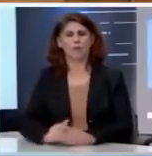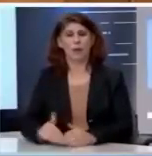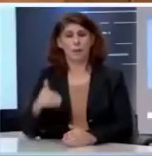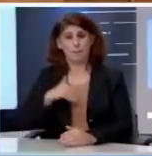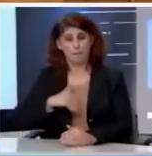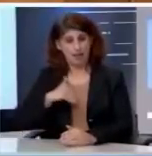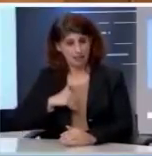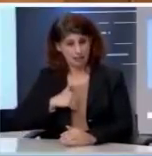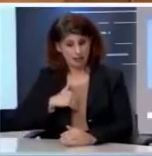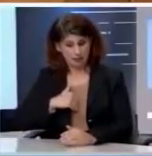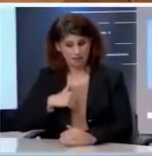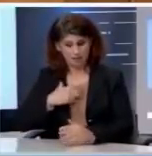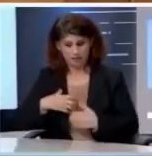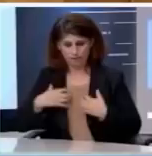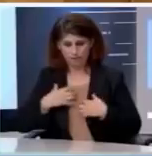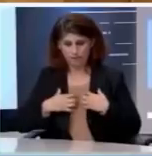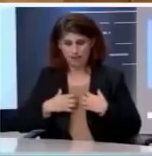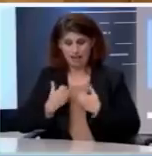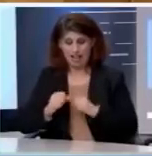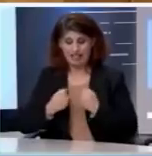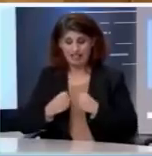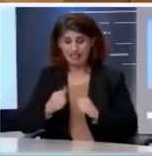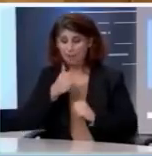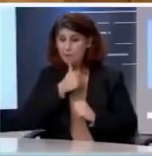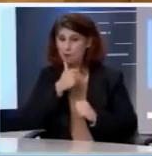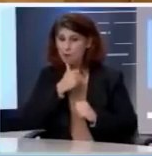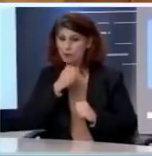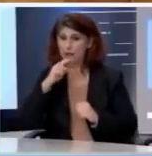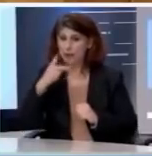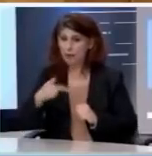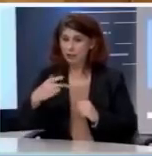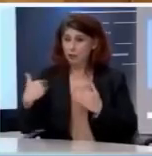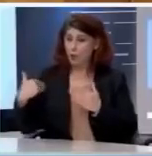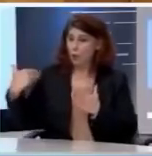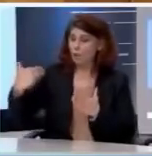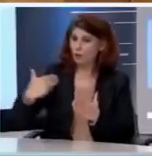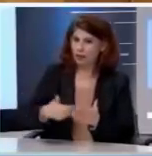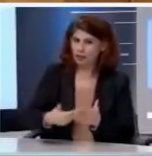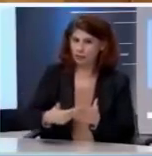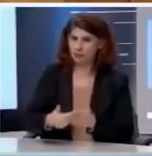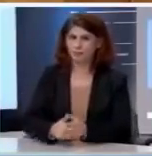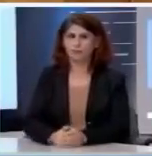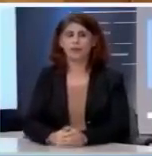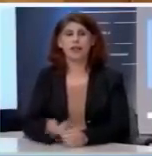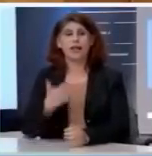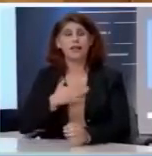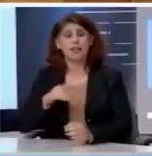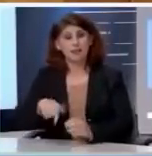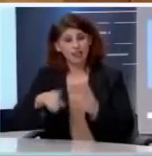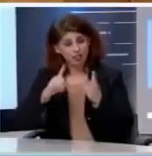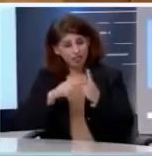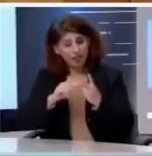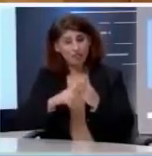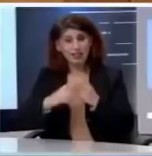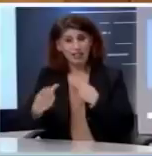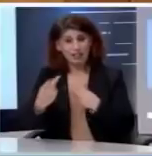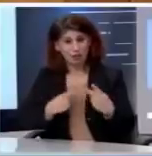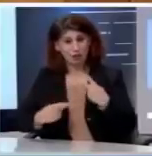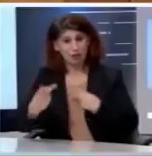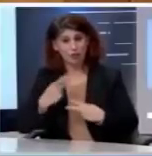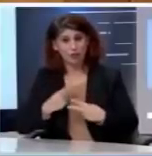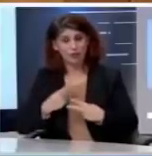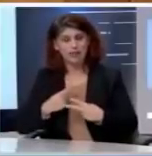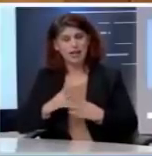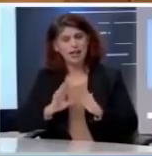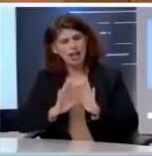μου μεγάλες ασκήσεις υπομονής για να μην απαντήσω όλο αυτό το διάστημα. Ήθελα αυτή τη δεύτερη κατηγορία